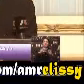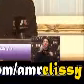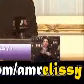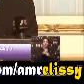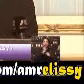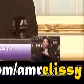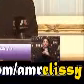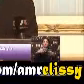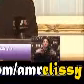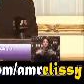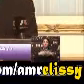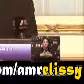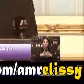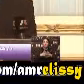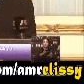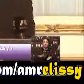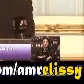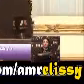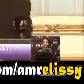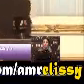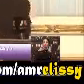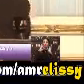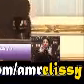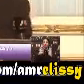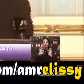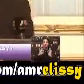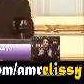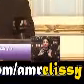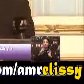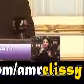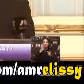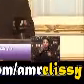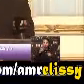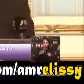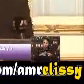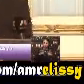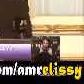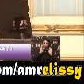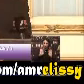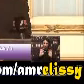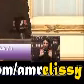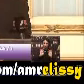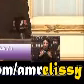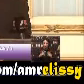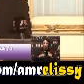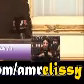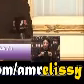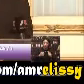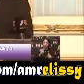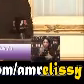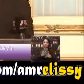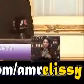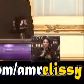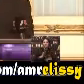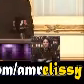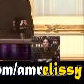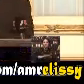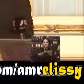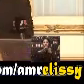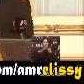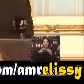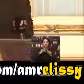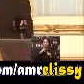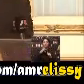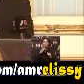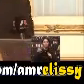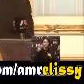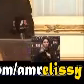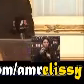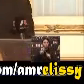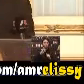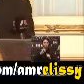نعمل معا، وأنا ما أعرفش مين اللي هيكون قائد الآخر في البداية، لكن الهام في هذا الموضوع أن